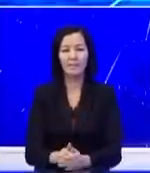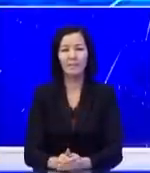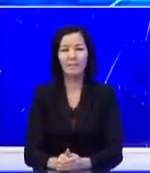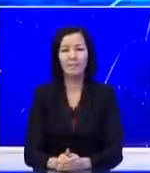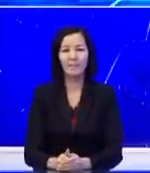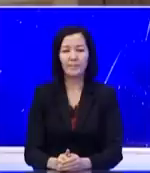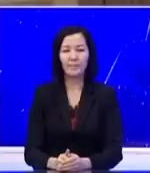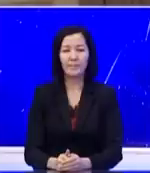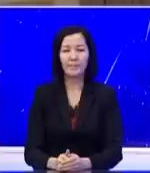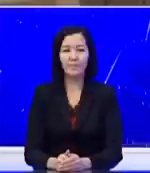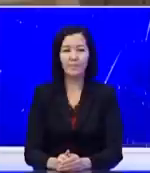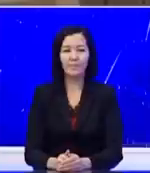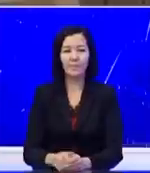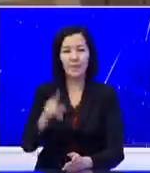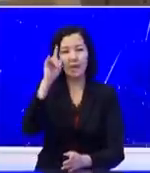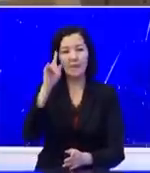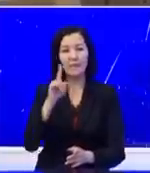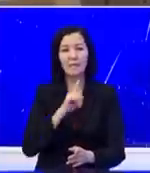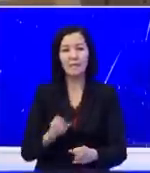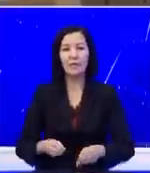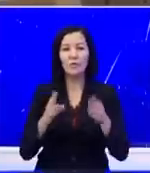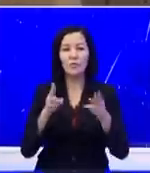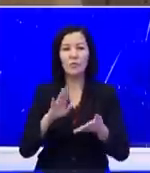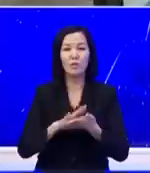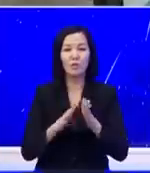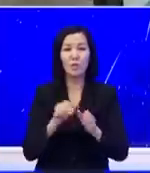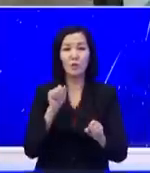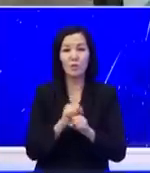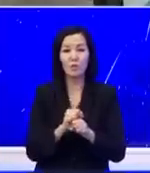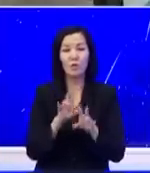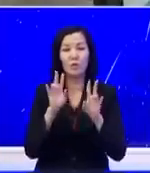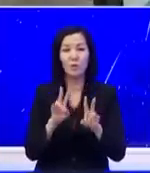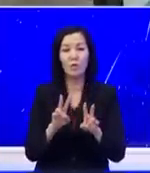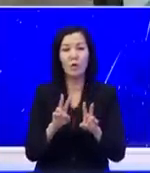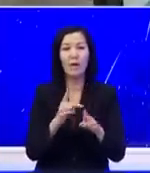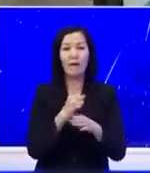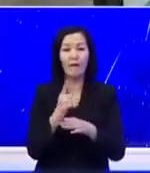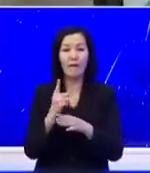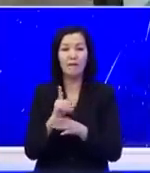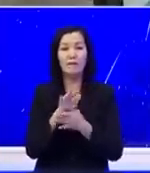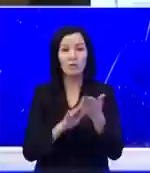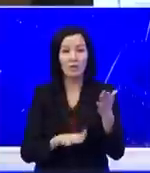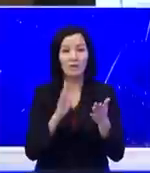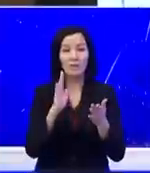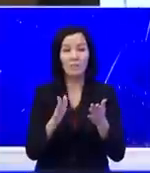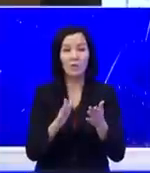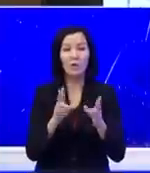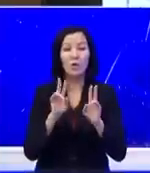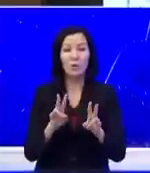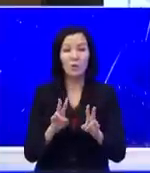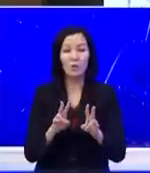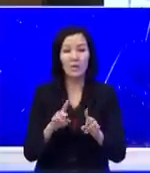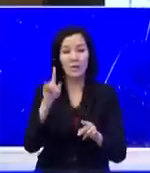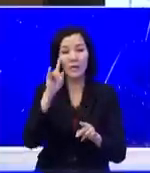тыңдалық. Қазақстанда төтенше жағдай тоқтады, дегенмен карантин режимі әлі де жалғасатын болады. Сонымен қатар